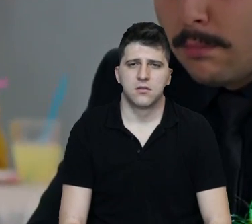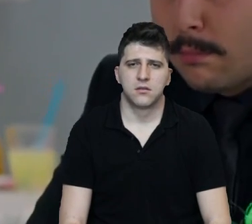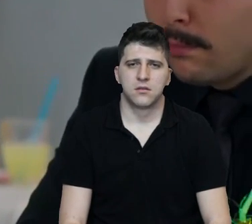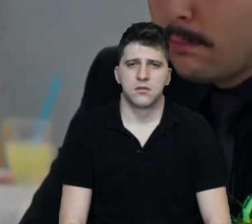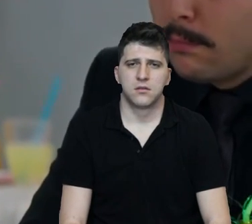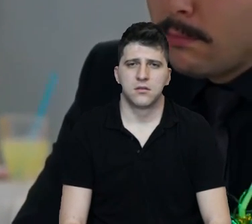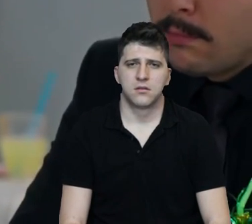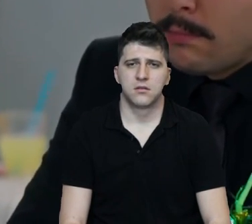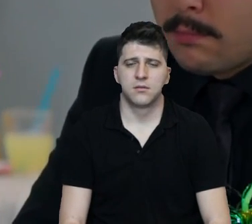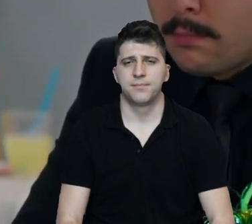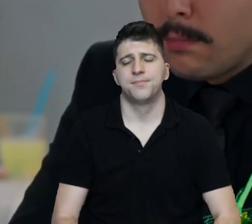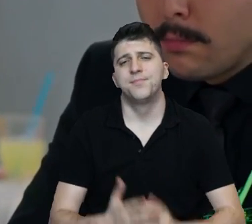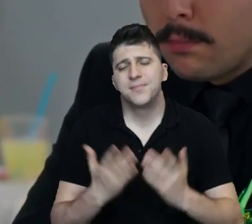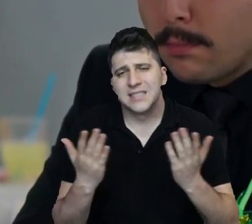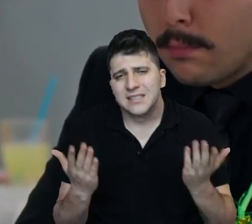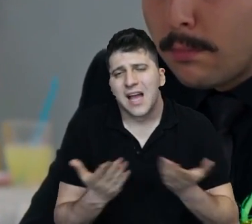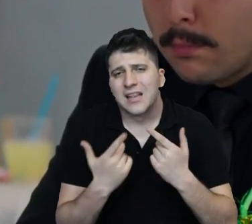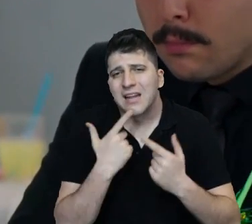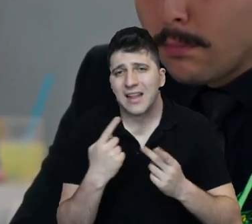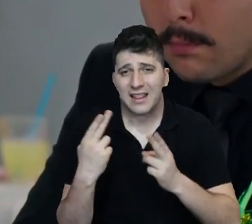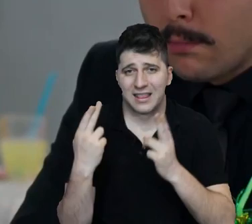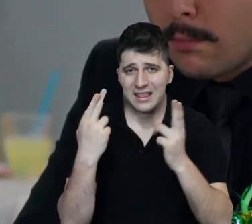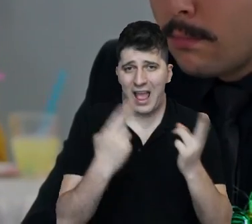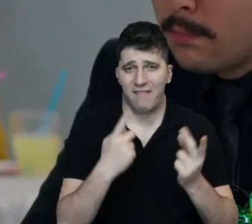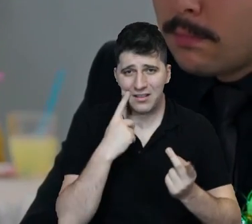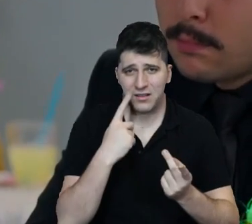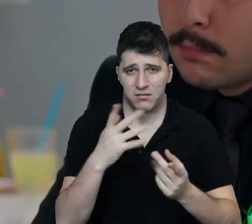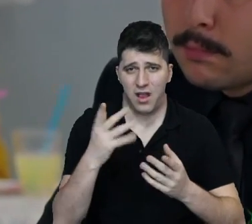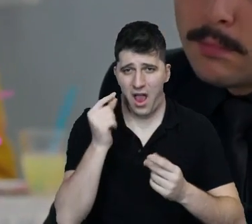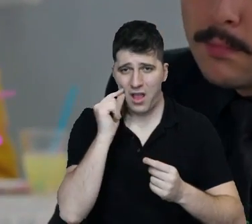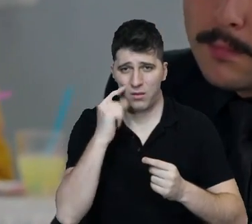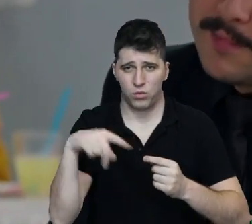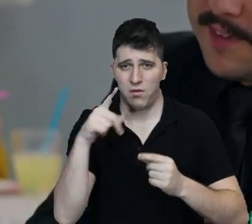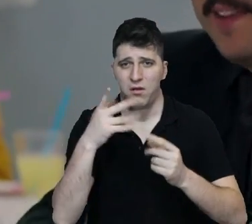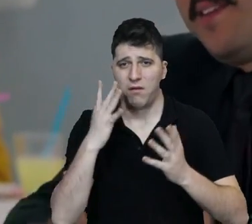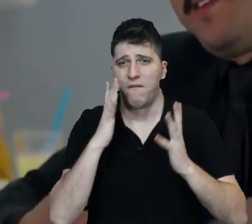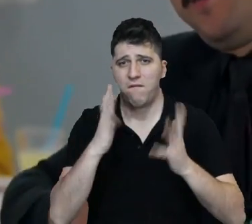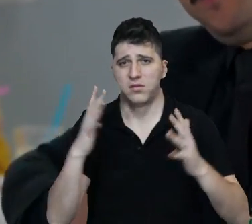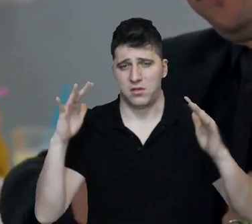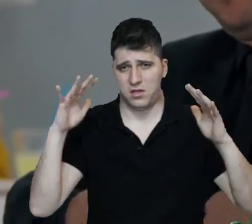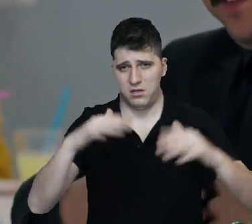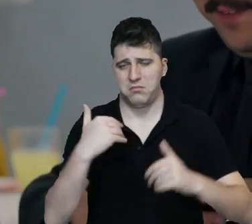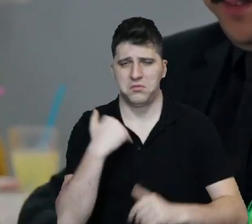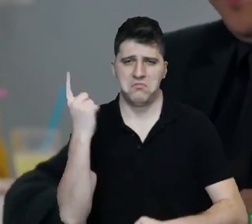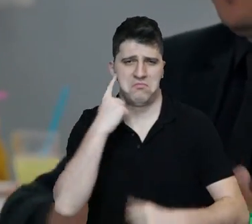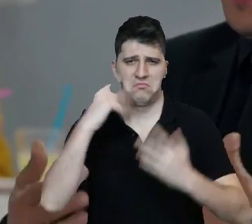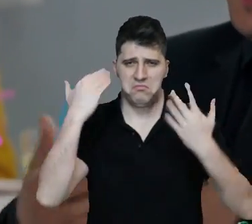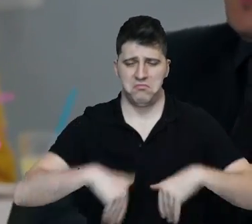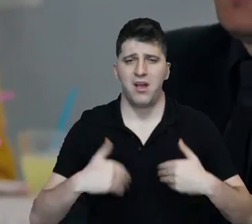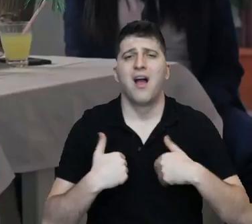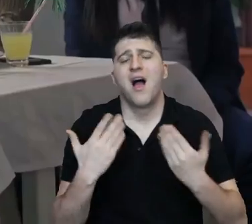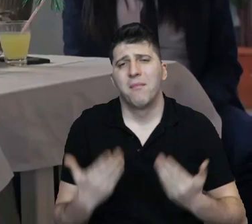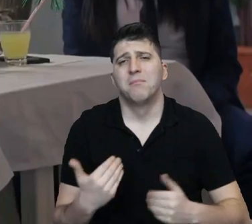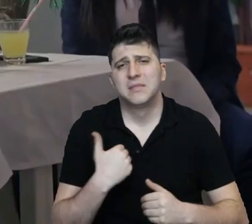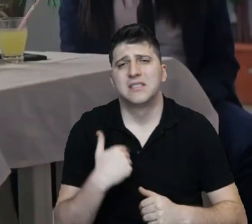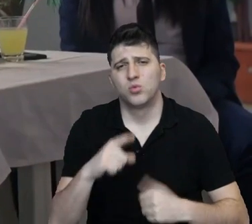Yani her ne kadar davetli ortalamasının üstünde bir iştihama sahip olsak da sonuçta biz